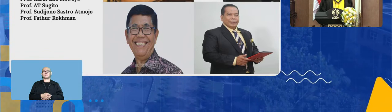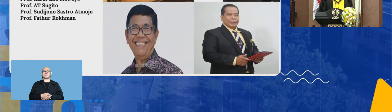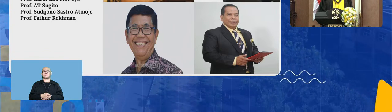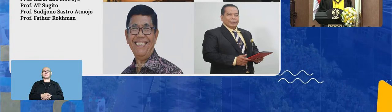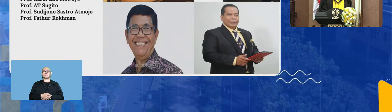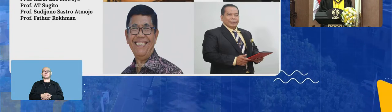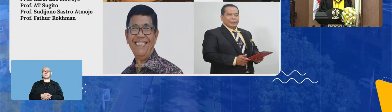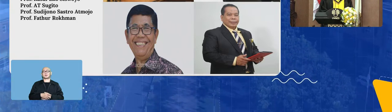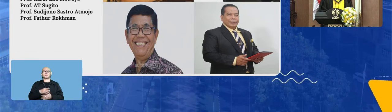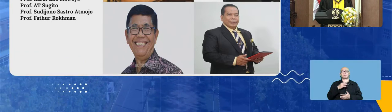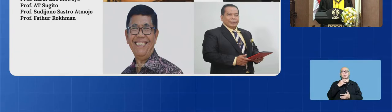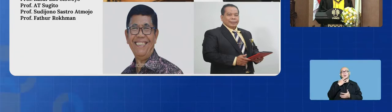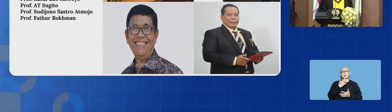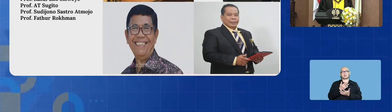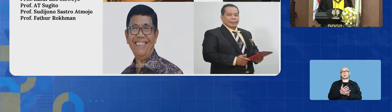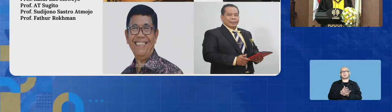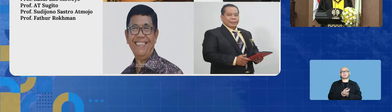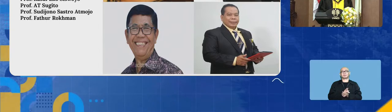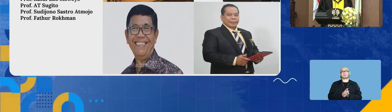Mohon nuwun.